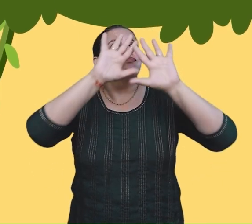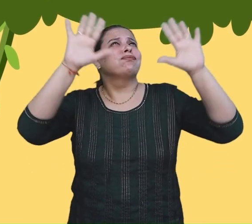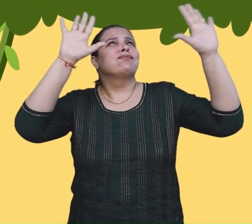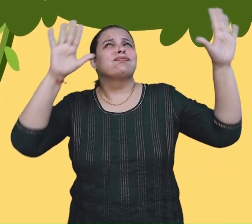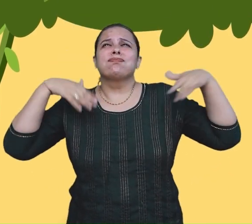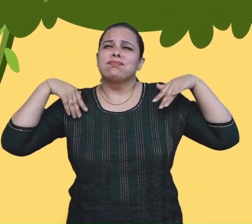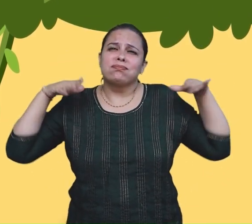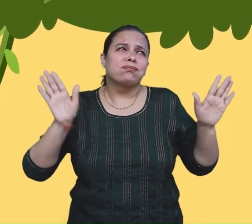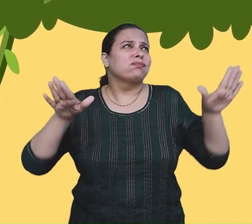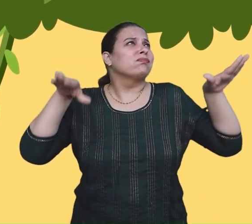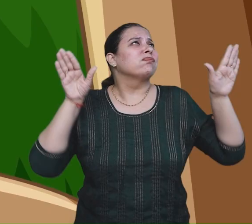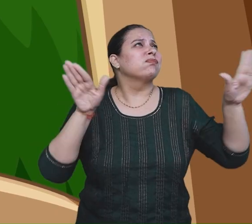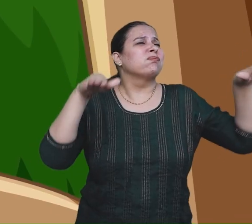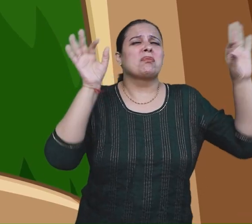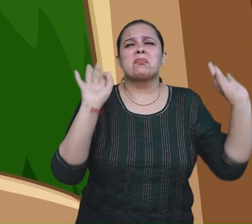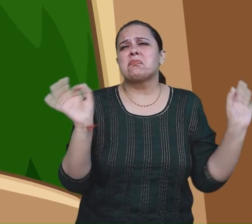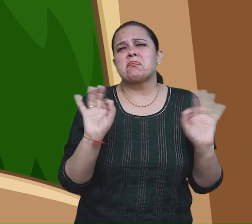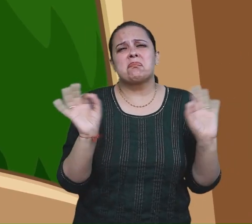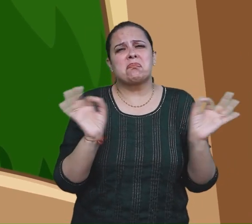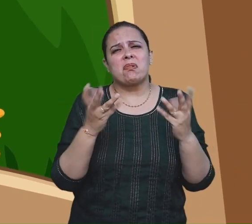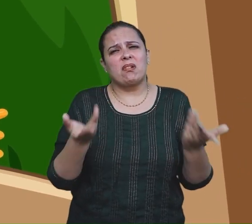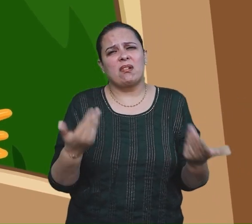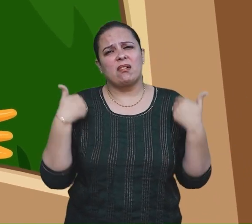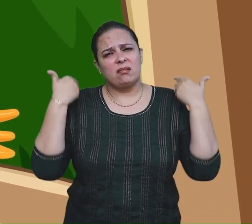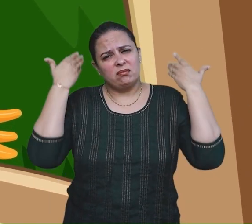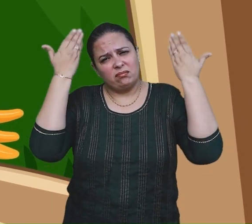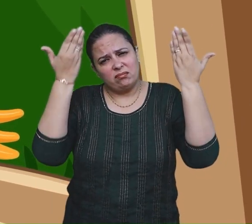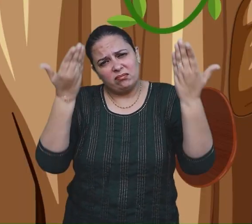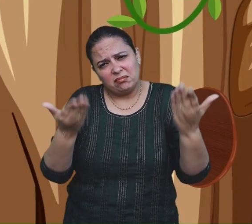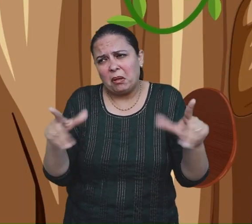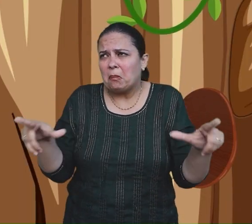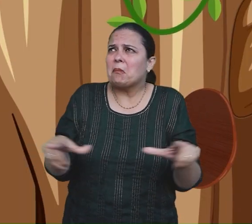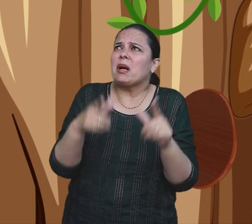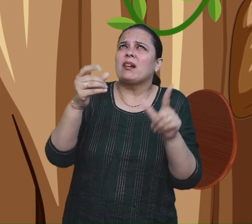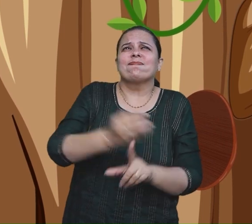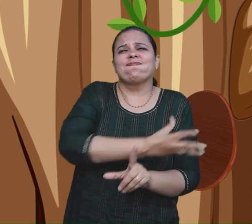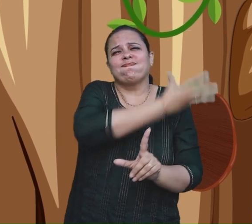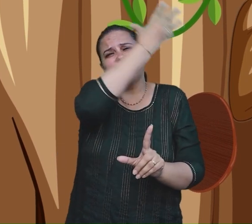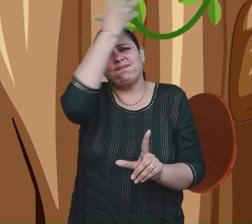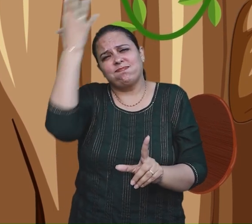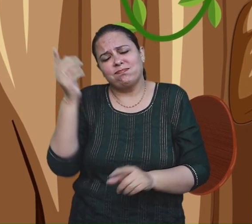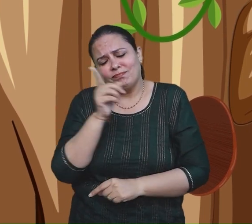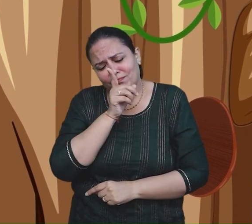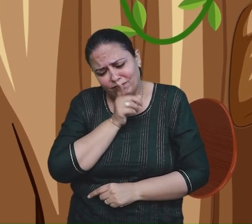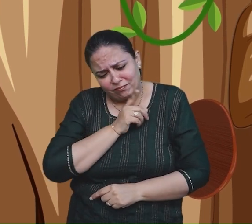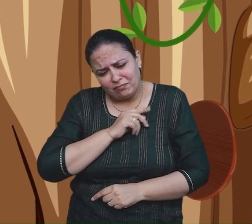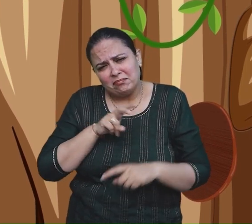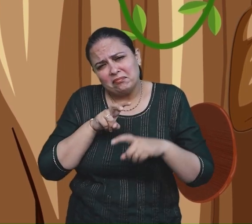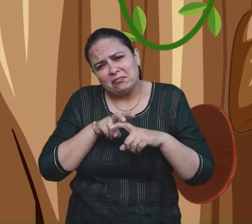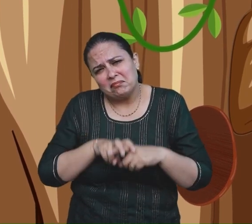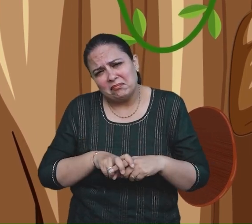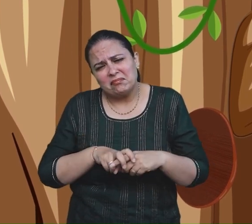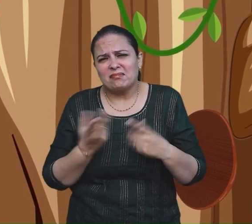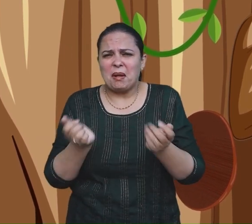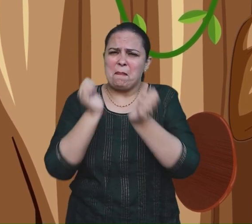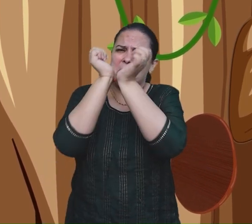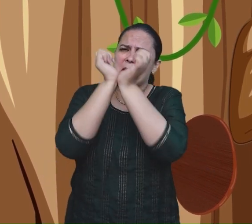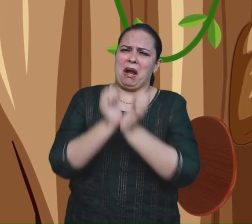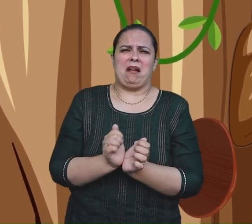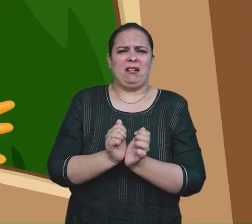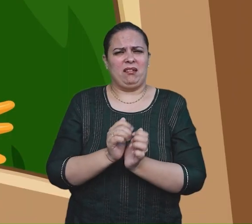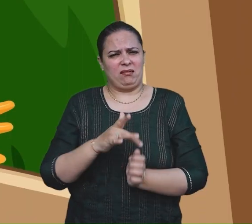उड़ने का मौका भी मिलेगा। यहाँ तो बस इस पेड़ पर सारा दिन चुपचाप बैठे कितना बन सा गया हूँ मैं।